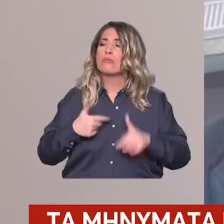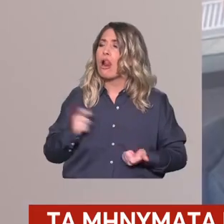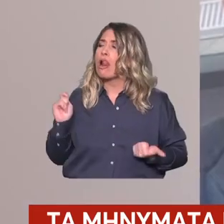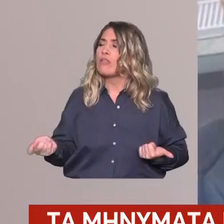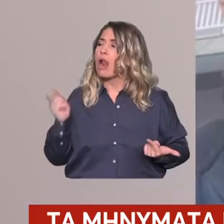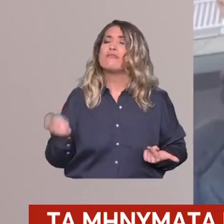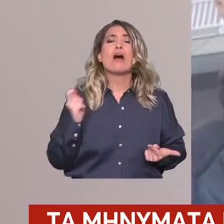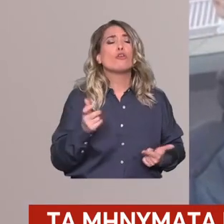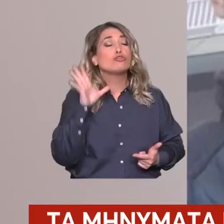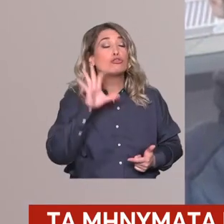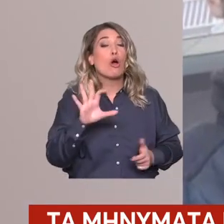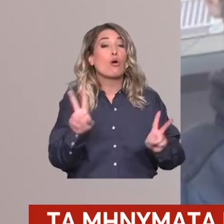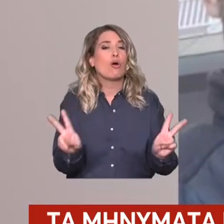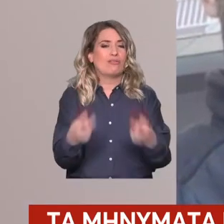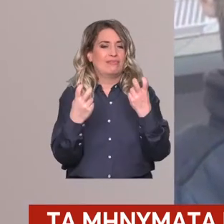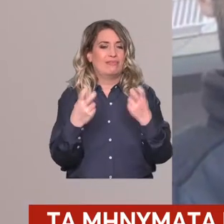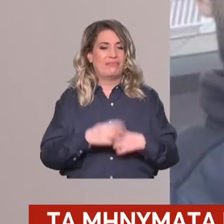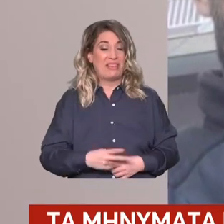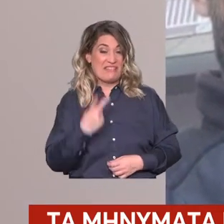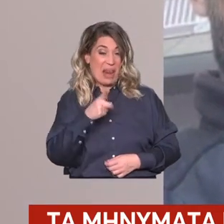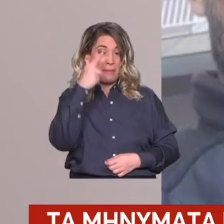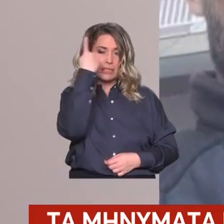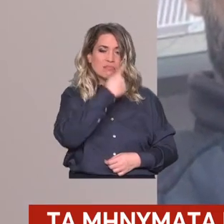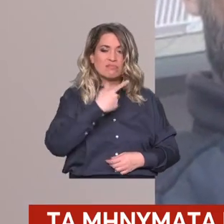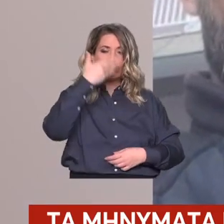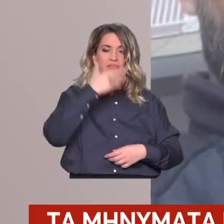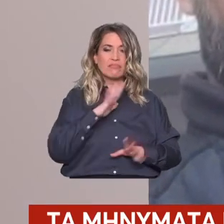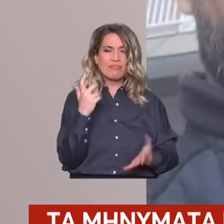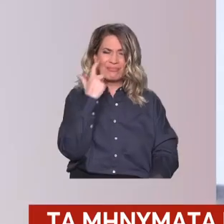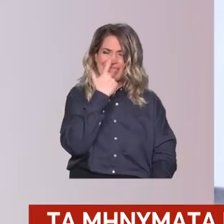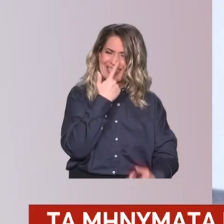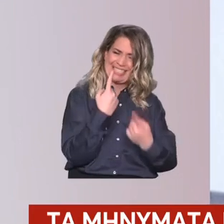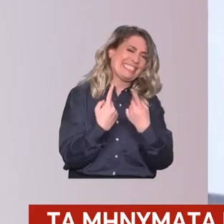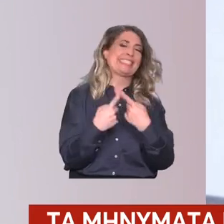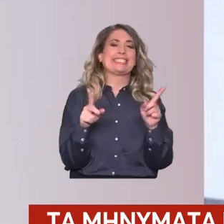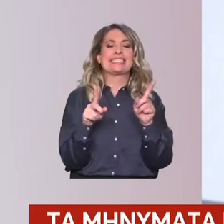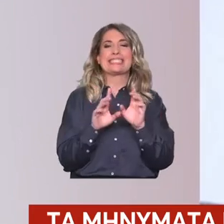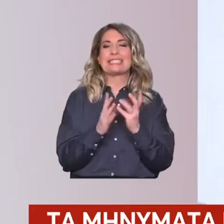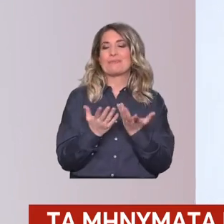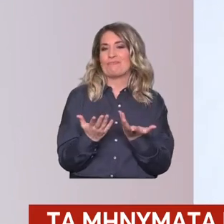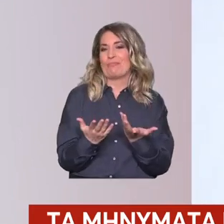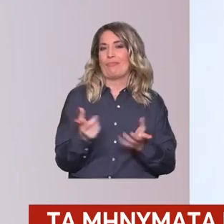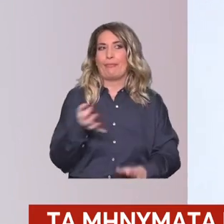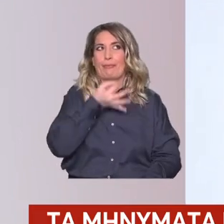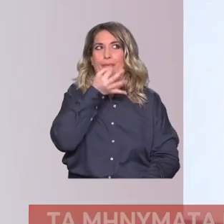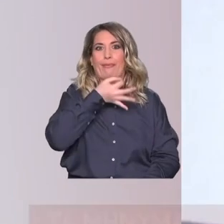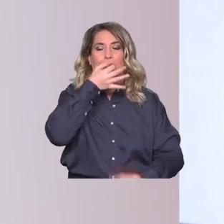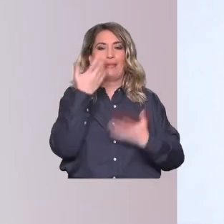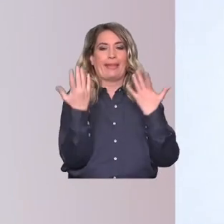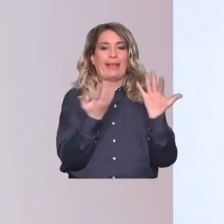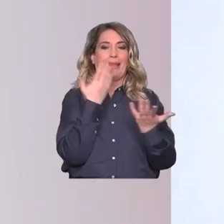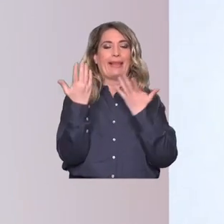της. Διατηρεί παγωμένη έκφραση και το βλέμμα καρφωμένο στο κενό όταν διαβάζεται στον αέρα η απάντησή του στο μήνυμα της